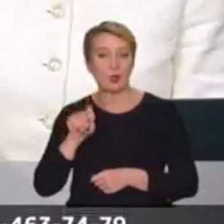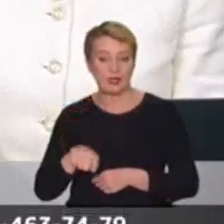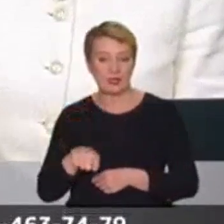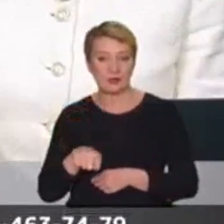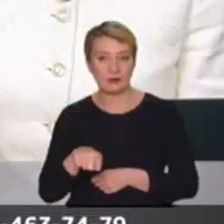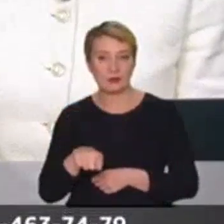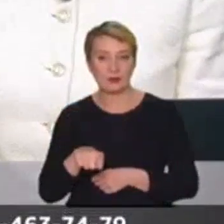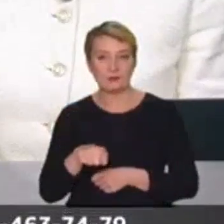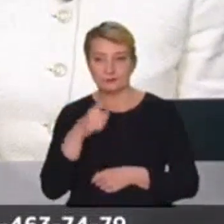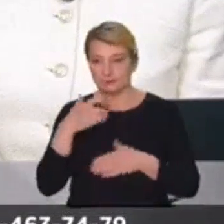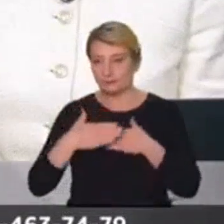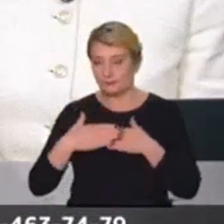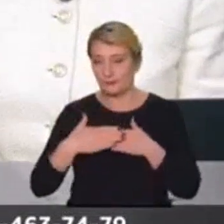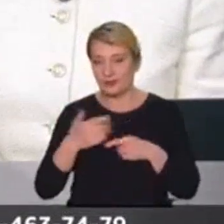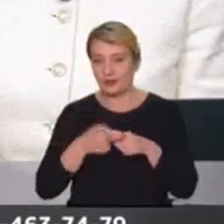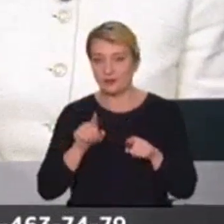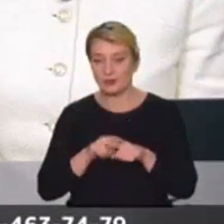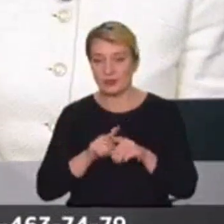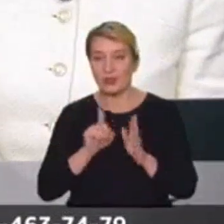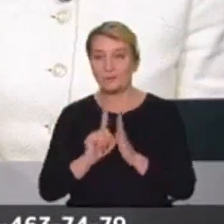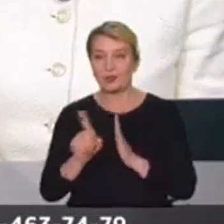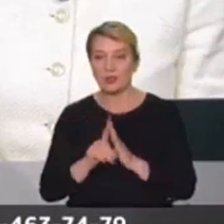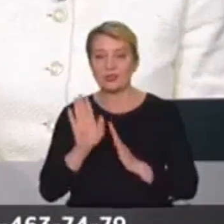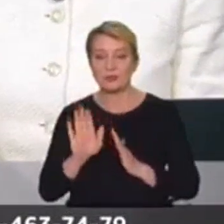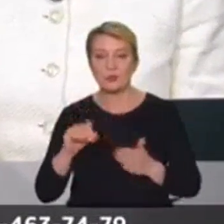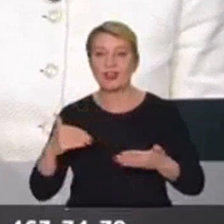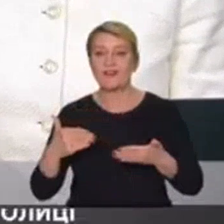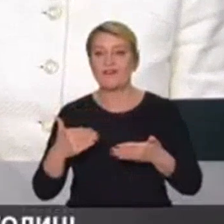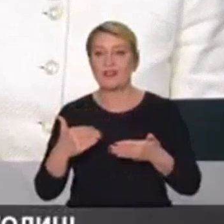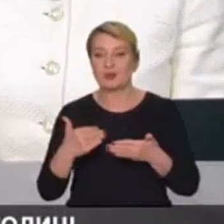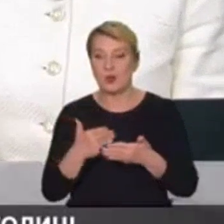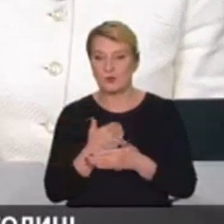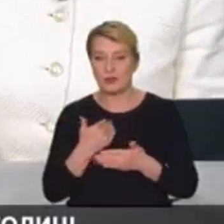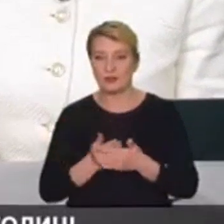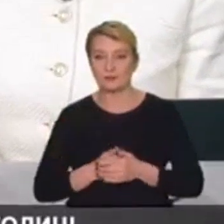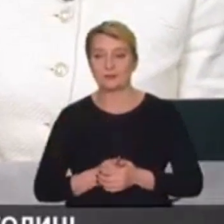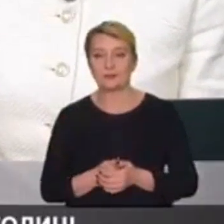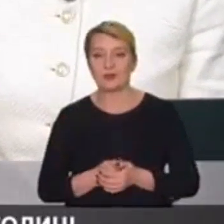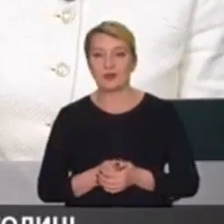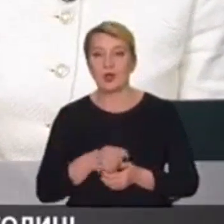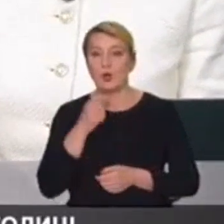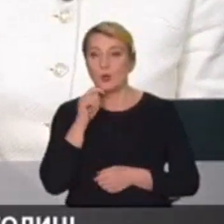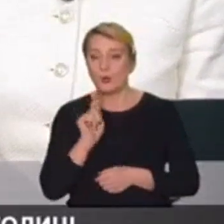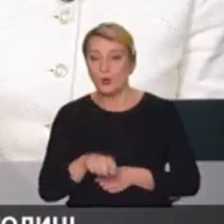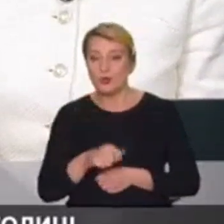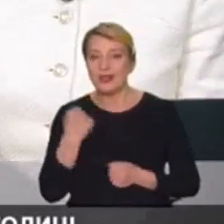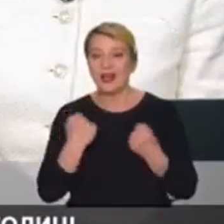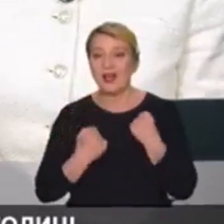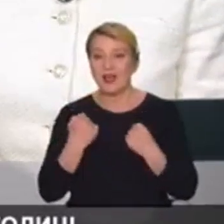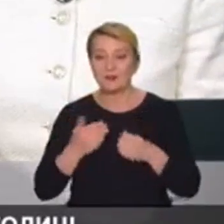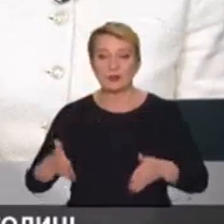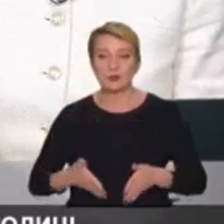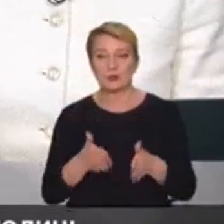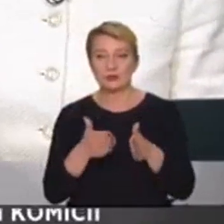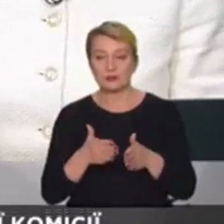Ймовірно, незабаром проїзд цією ділянкою буде відновлено, каже Тимошенко. Напередодні «Укравтодор» розчистив 29